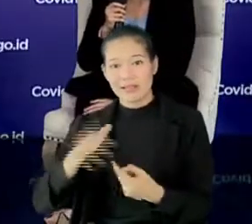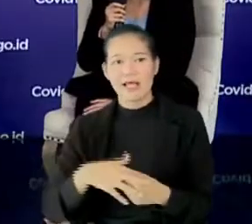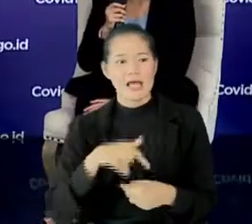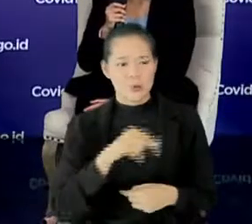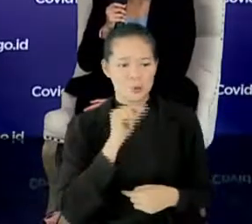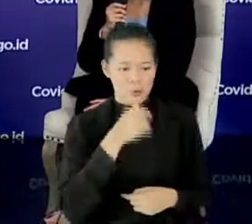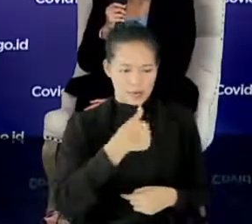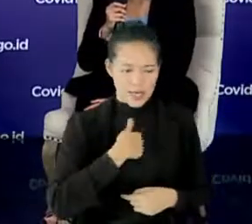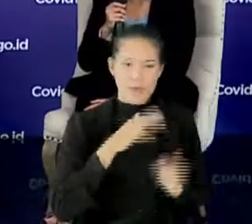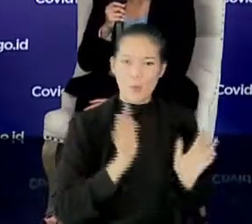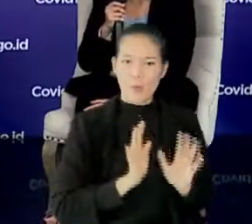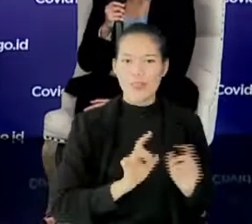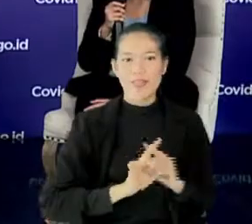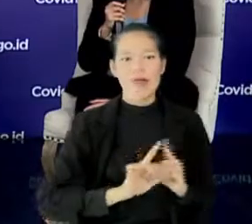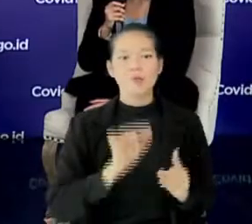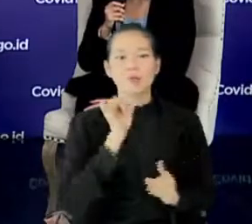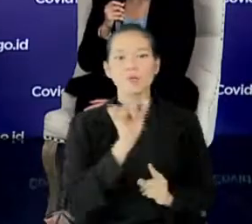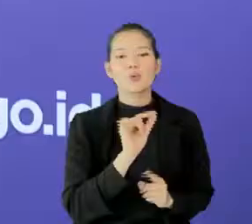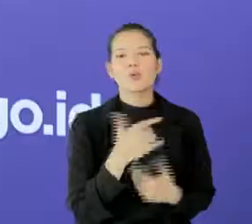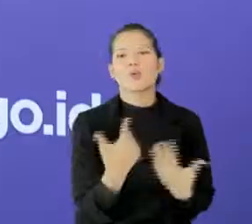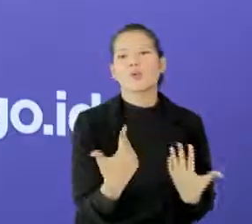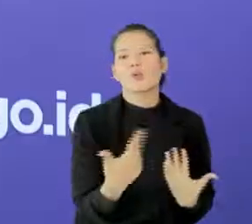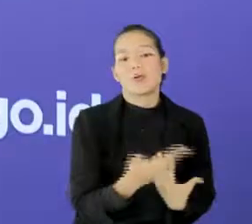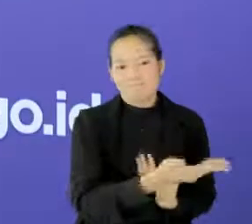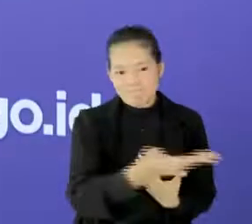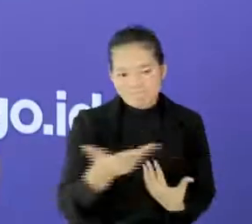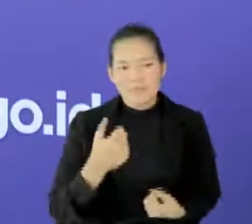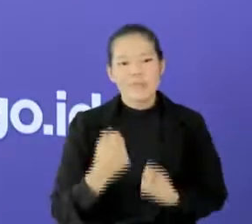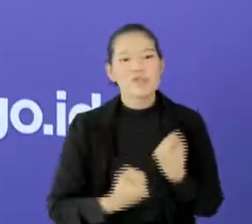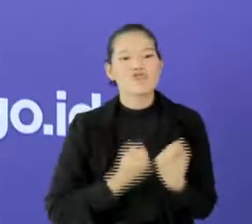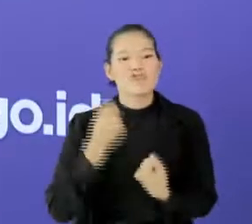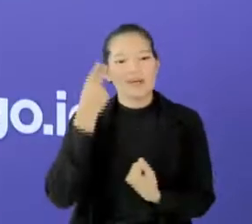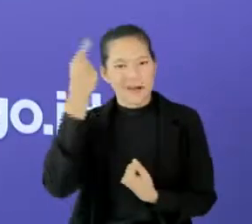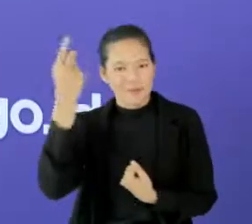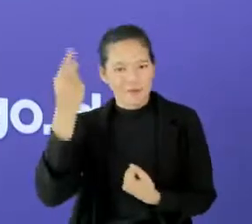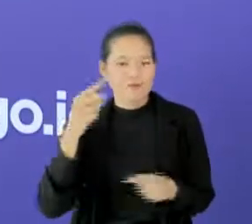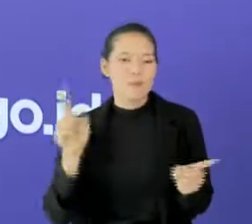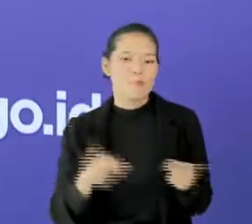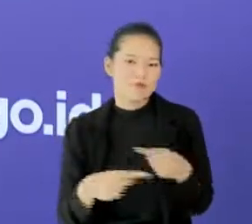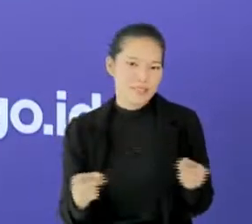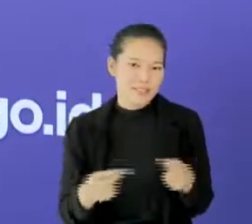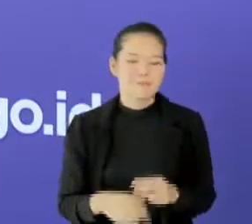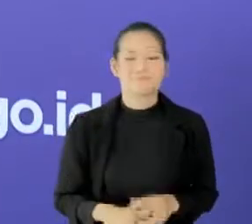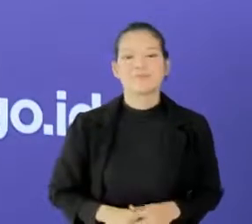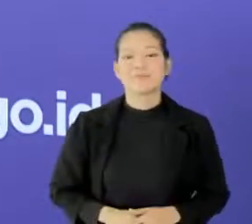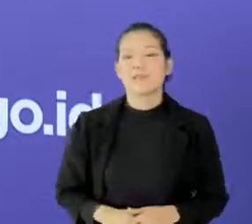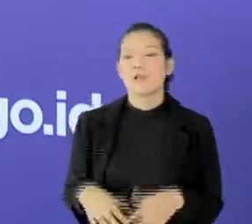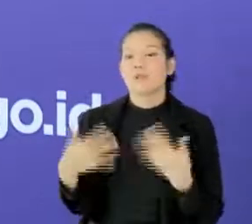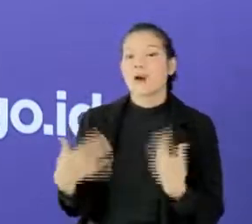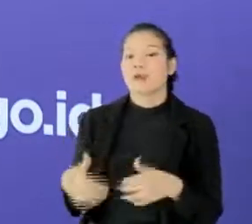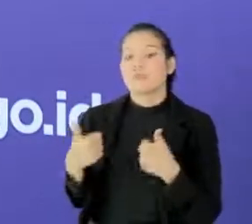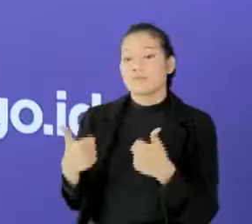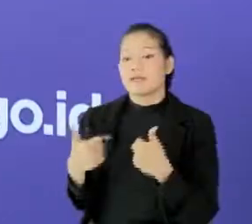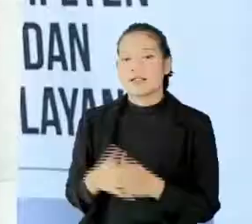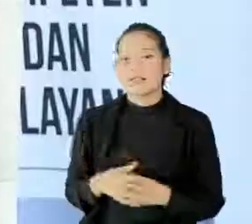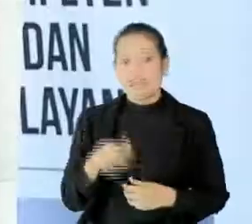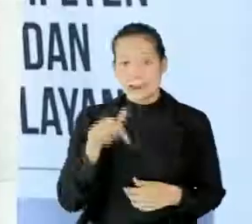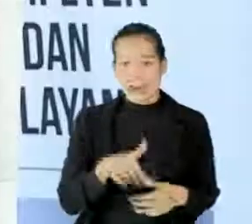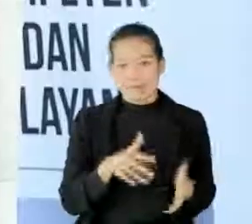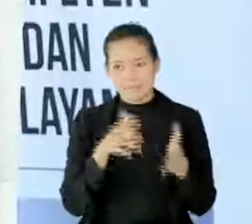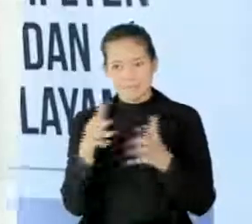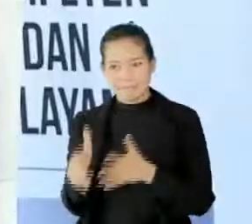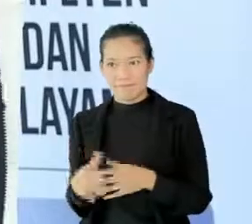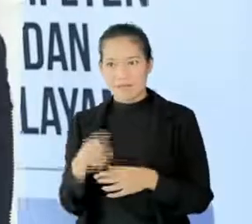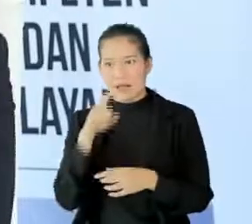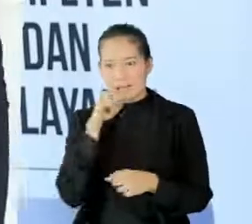bukan buat saya, bukan buat God Bless, ini buat industri kreatif luar musik. Biasa. Gitu Mbak. Oke. Okay. Sekarang kita ke